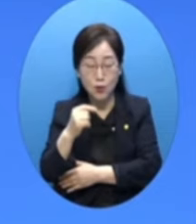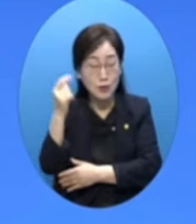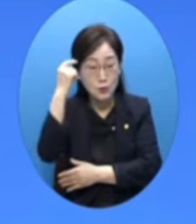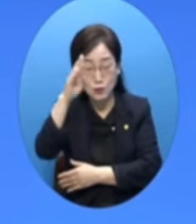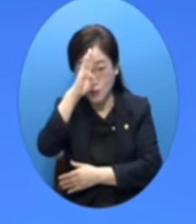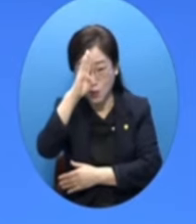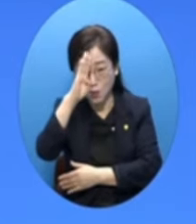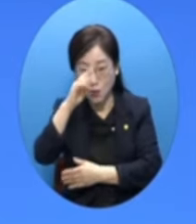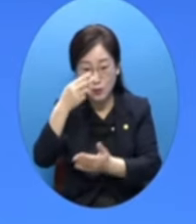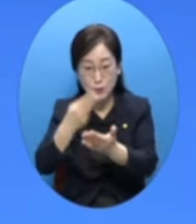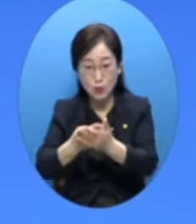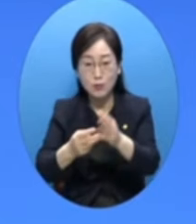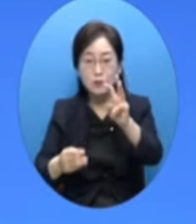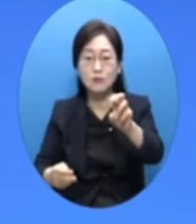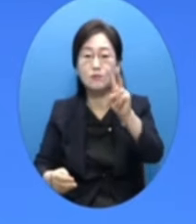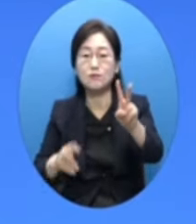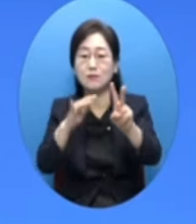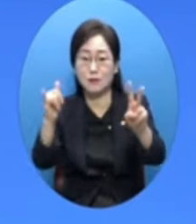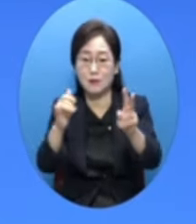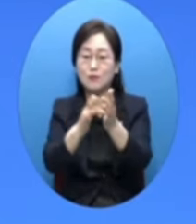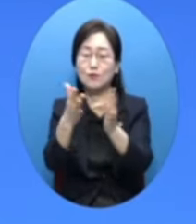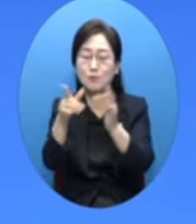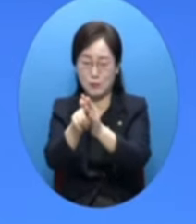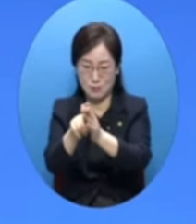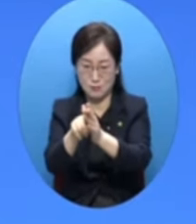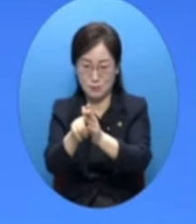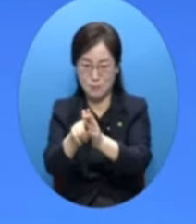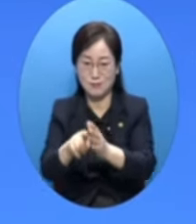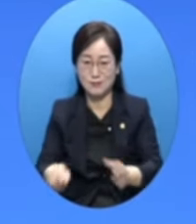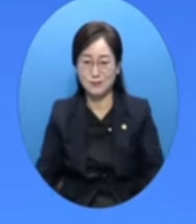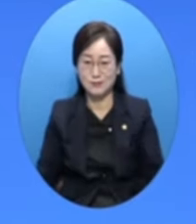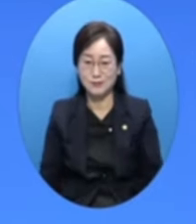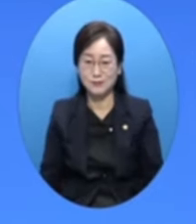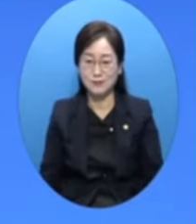믿게 되었고, 할렐루야.